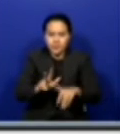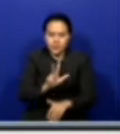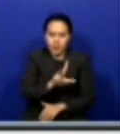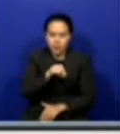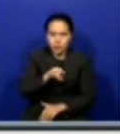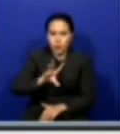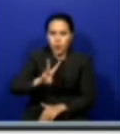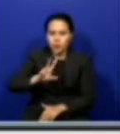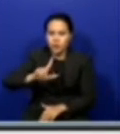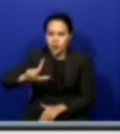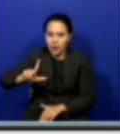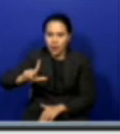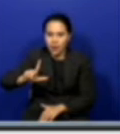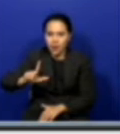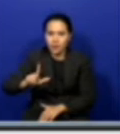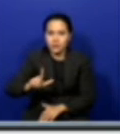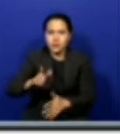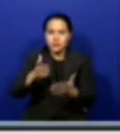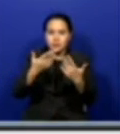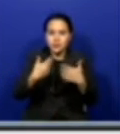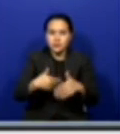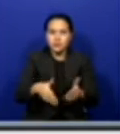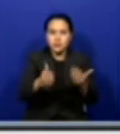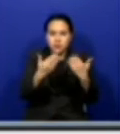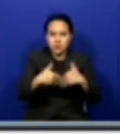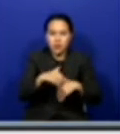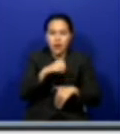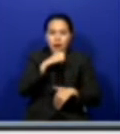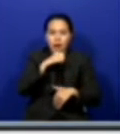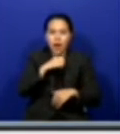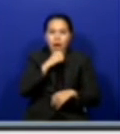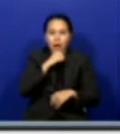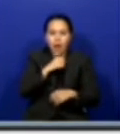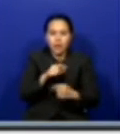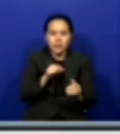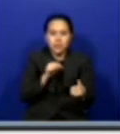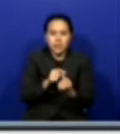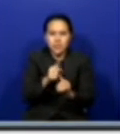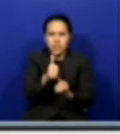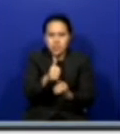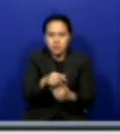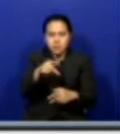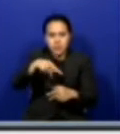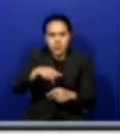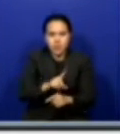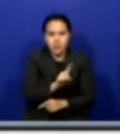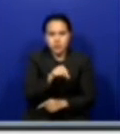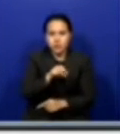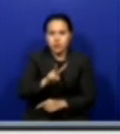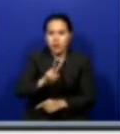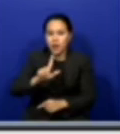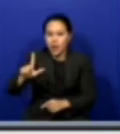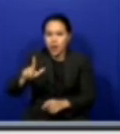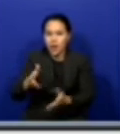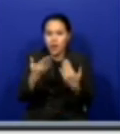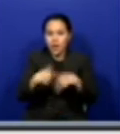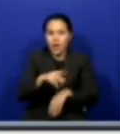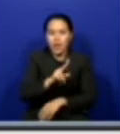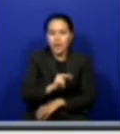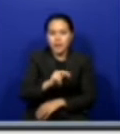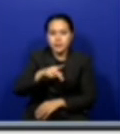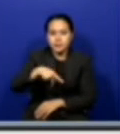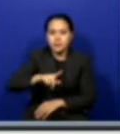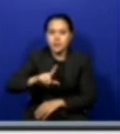านบาทเป็นสินเชื่อจัดชั้นกล่าวถึงพิเศษ 1.2 ล้านล้านบาทเป็น NPL